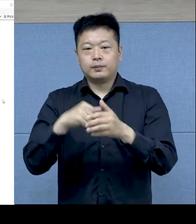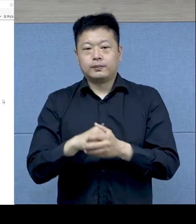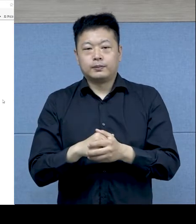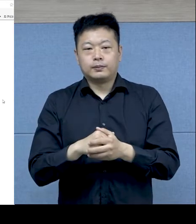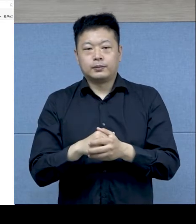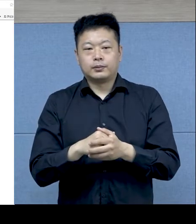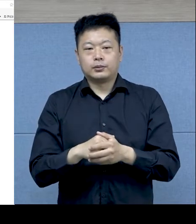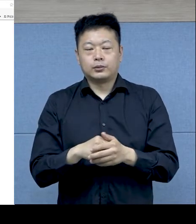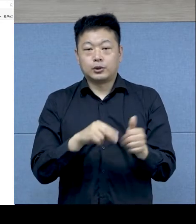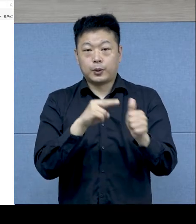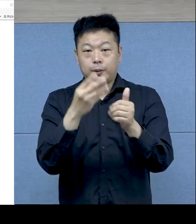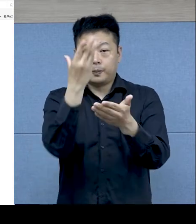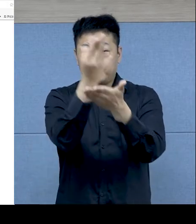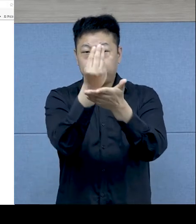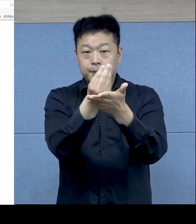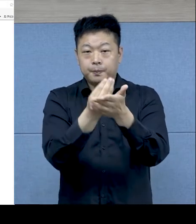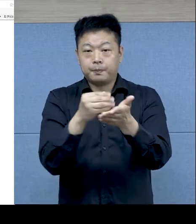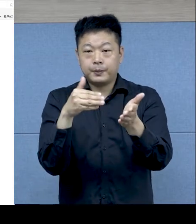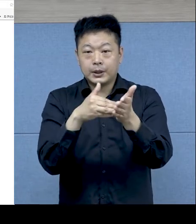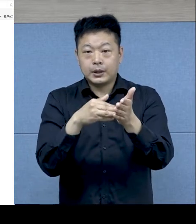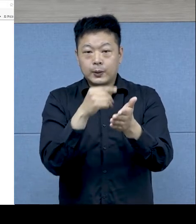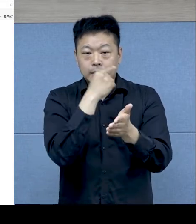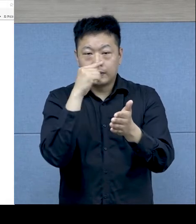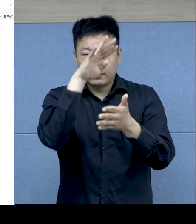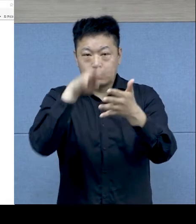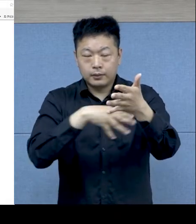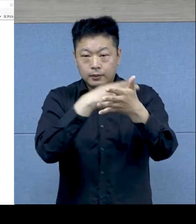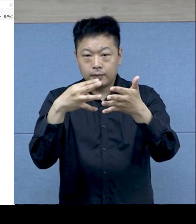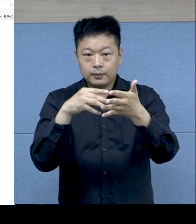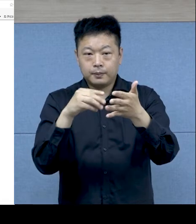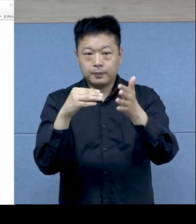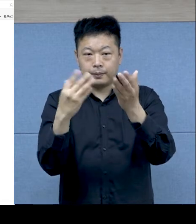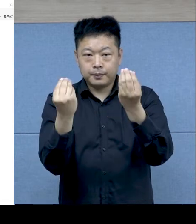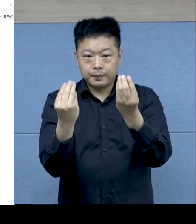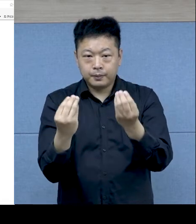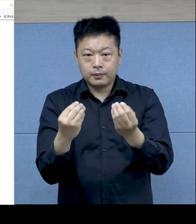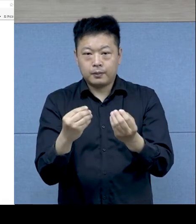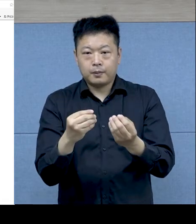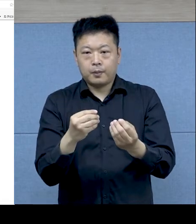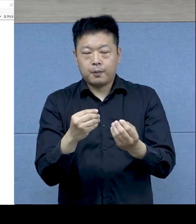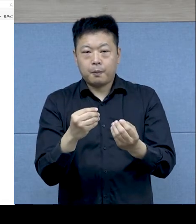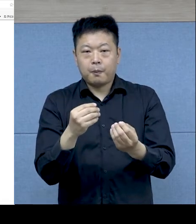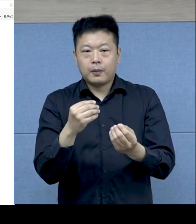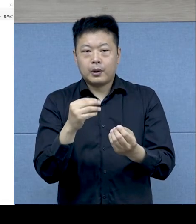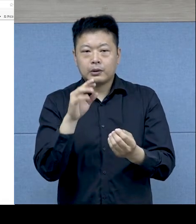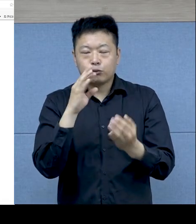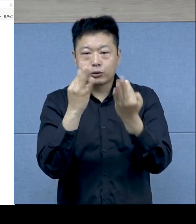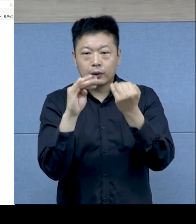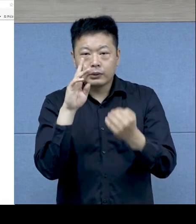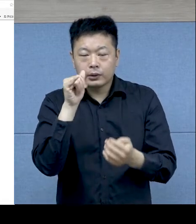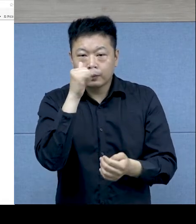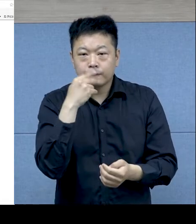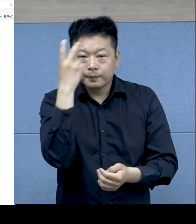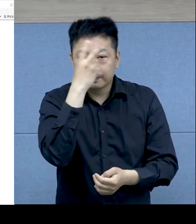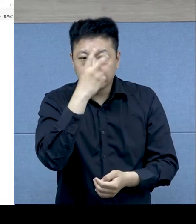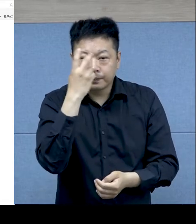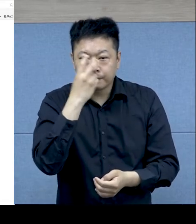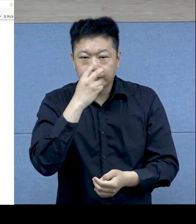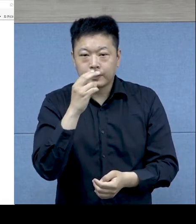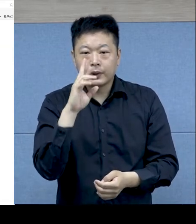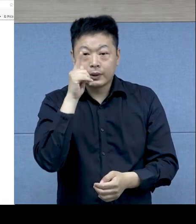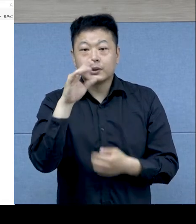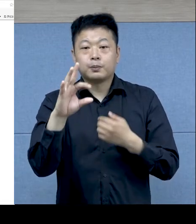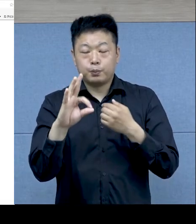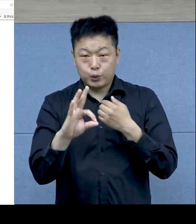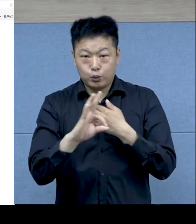입력한 내용과 등록한 예산 내역이 나오는데 이 내용들을 한번 쭉 확인해 보시고